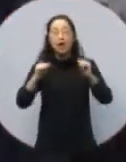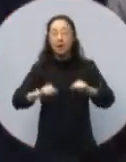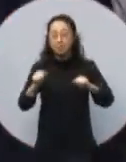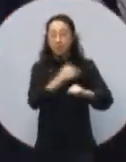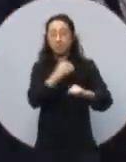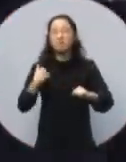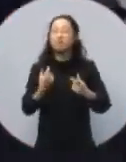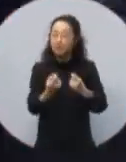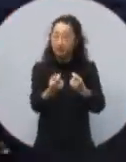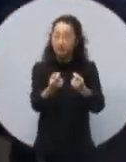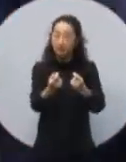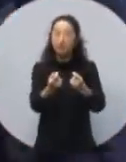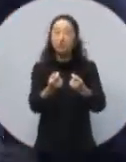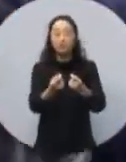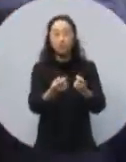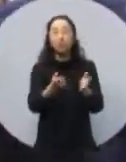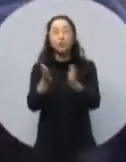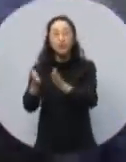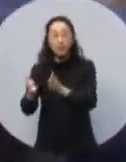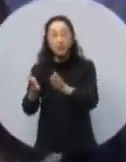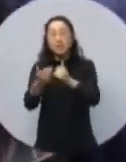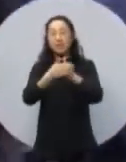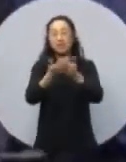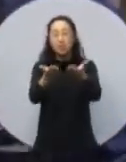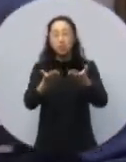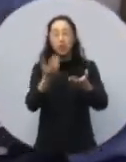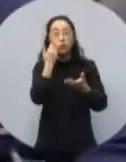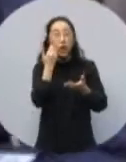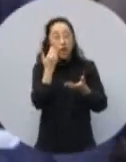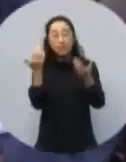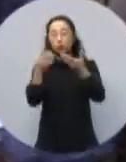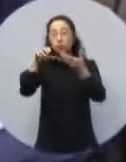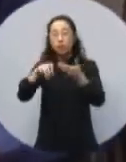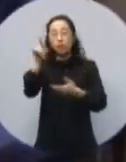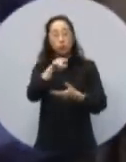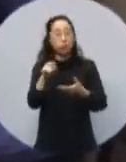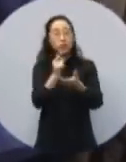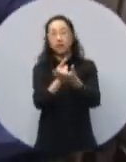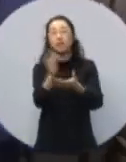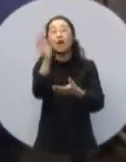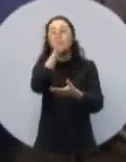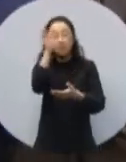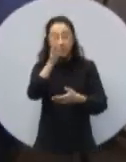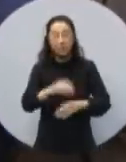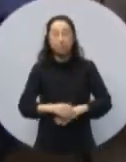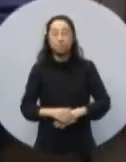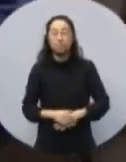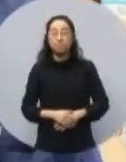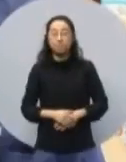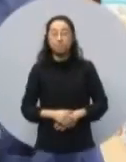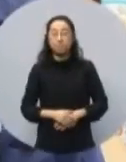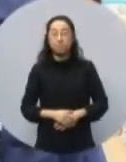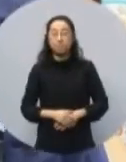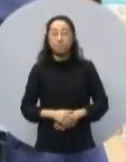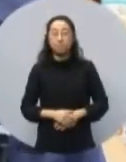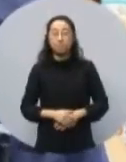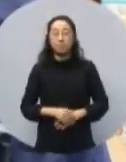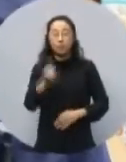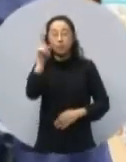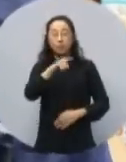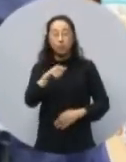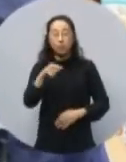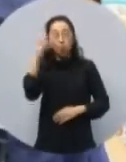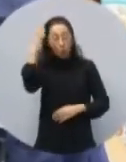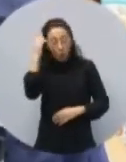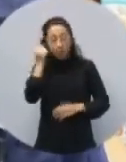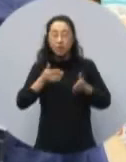よね。そして支えてくれるのは職場の人だけとは限りません。 まあ、人を覚えたり